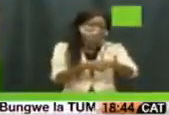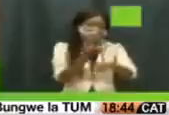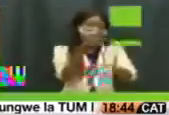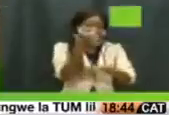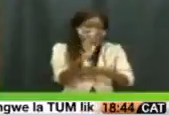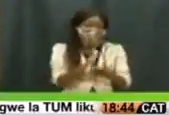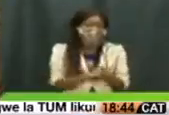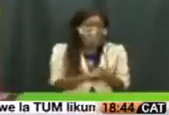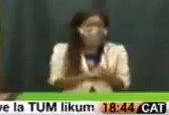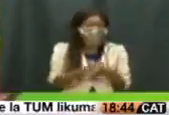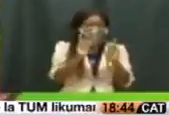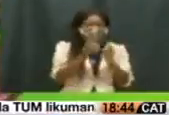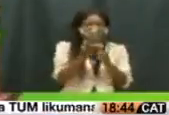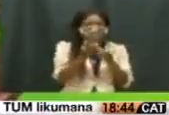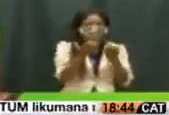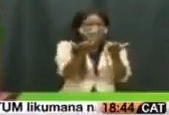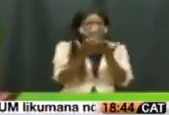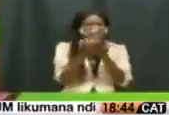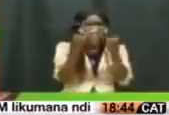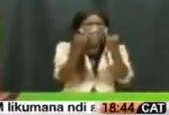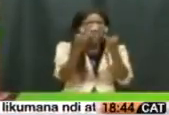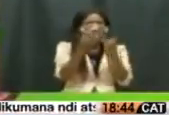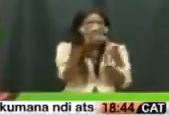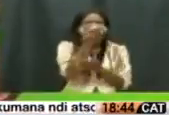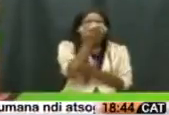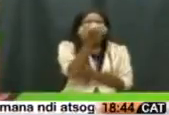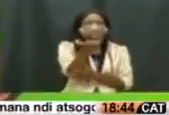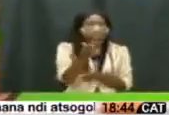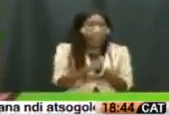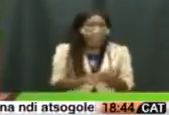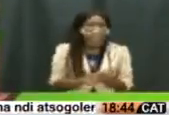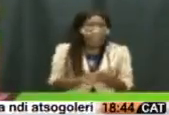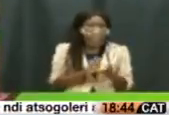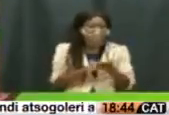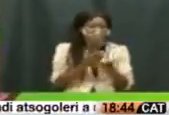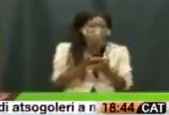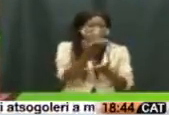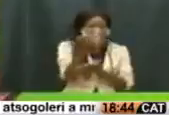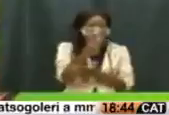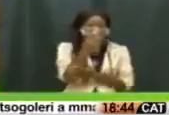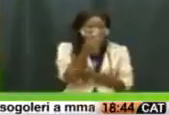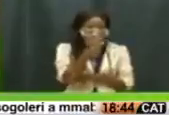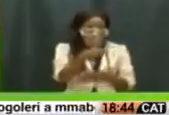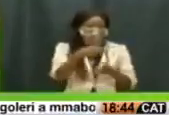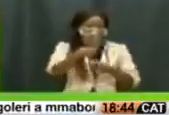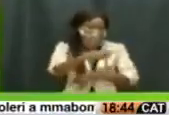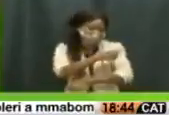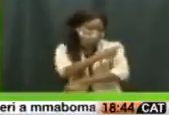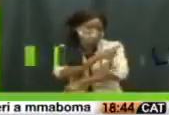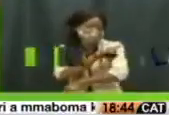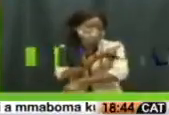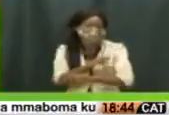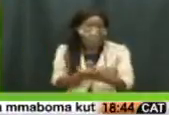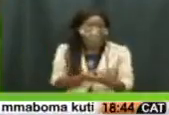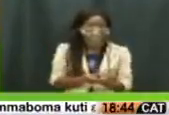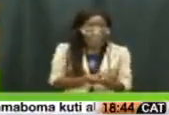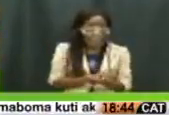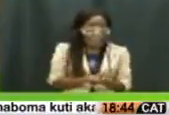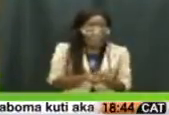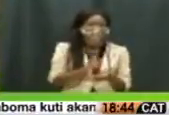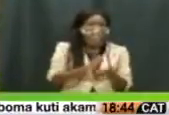half baked information imene anthu amalandira iyayi wapira uchipatalako ama kakuika zijamati